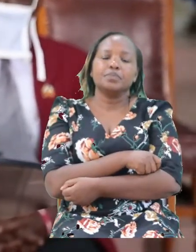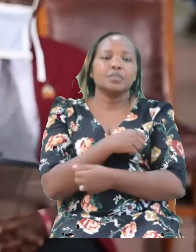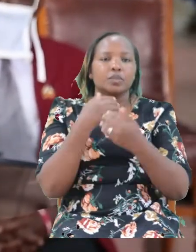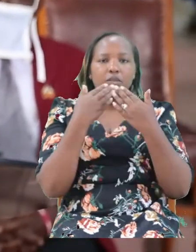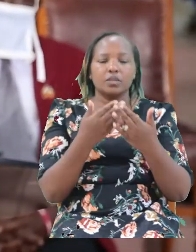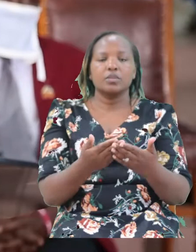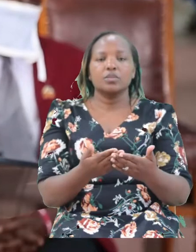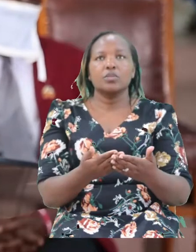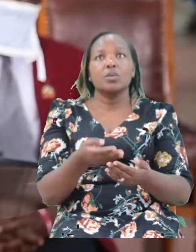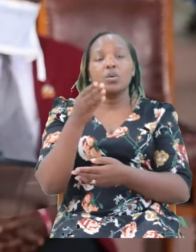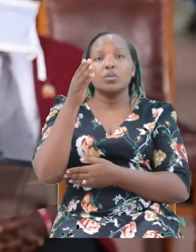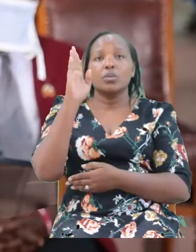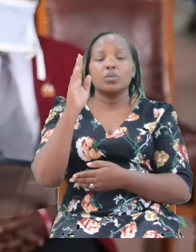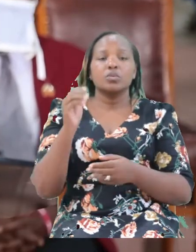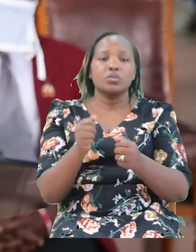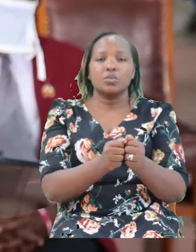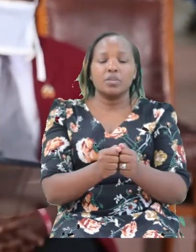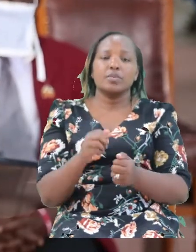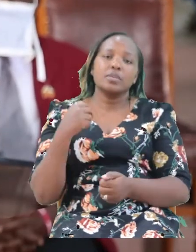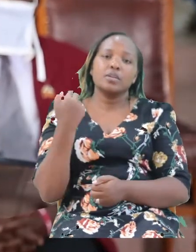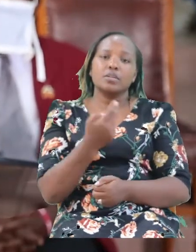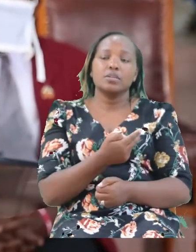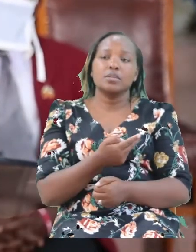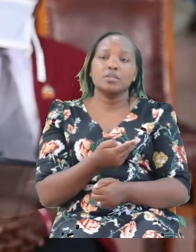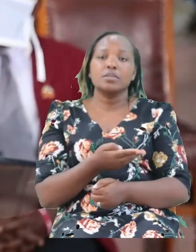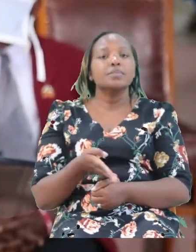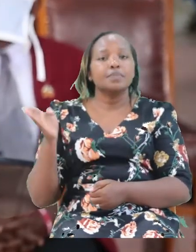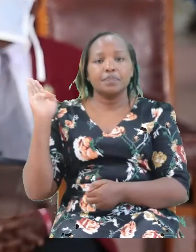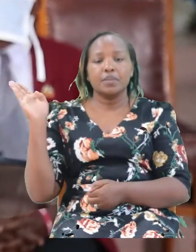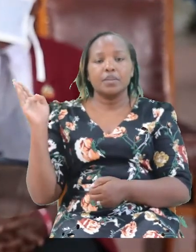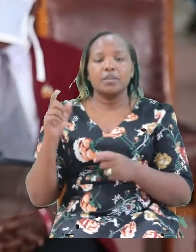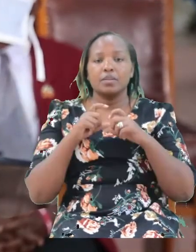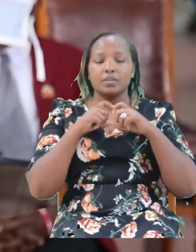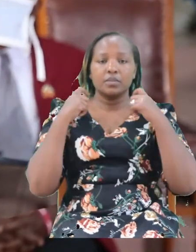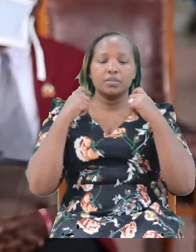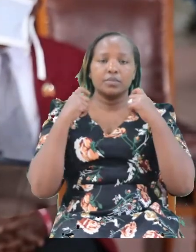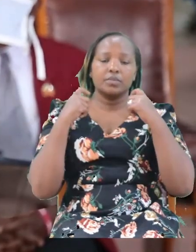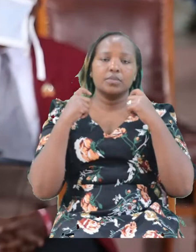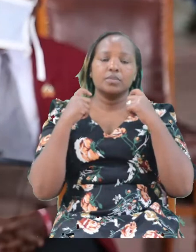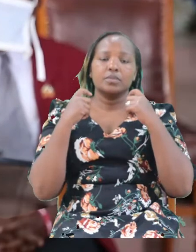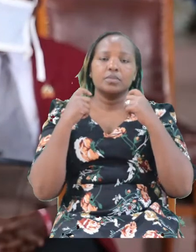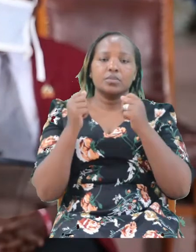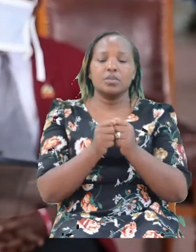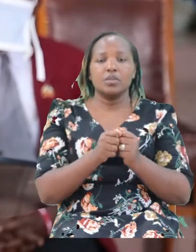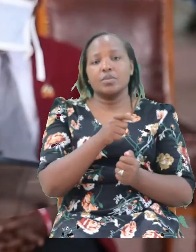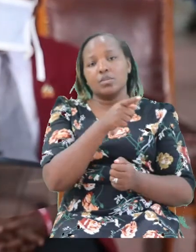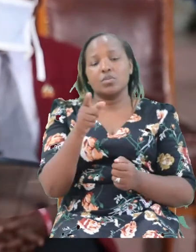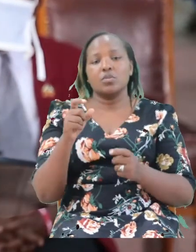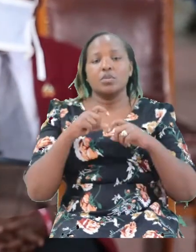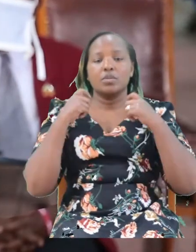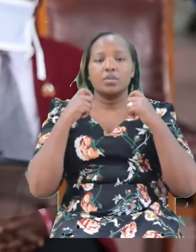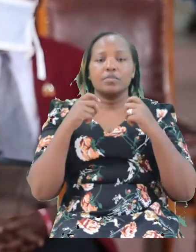twashukuru ya kwamba Mungu yupo nasi. Mimi mfanyi kazi pamoja nanyi ni Reverend